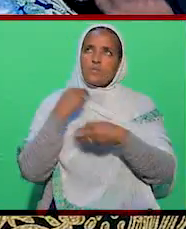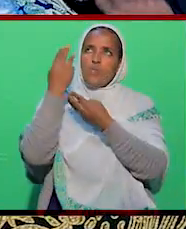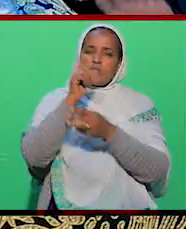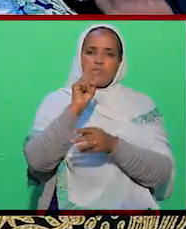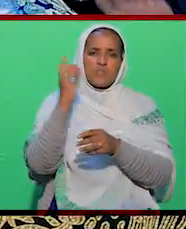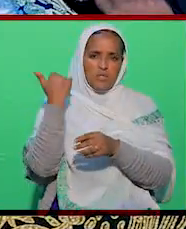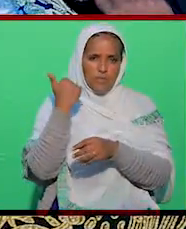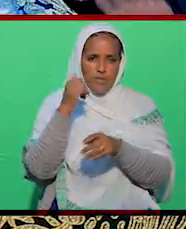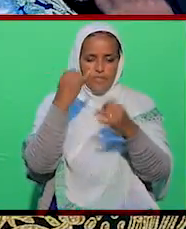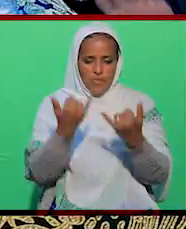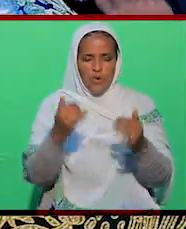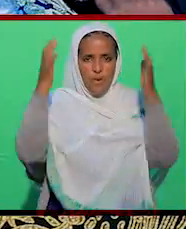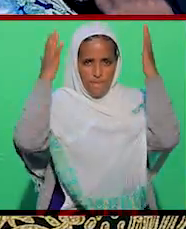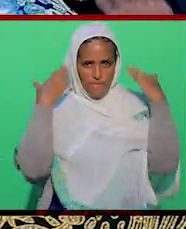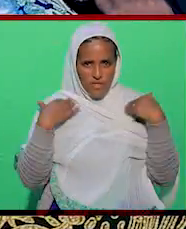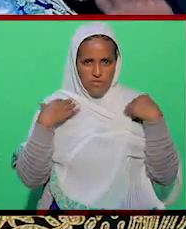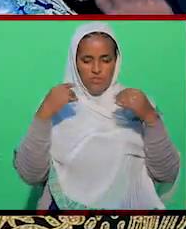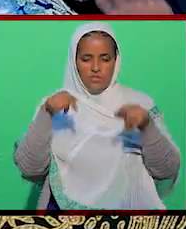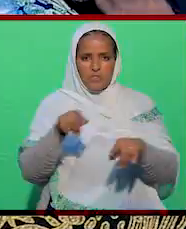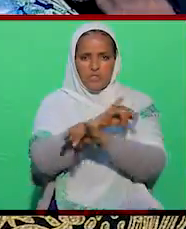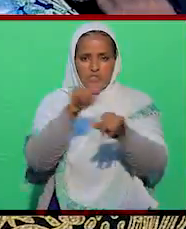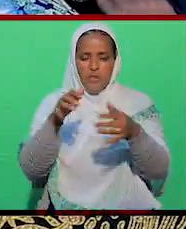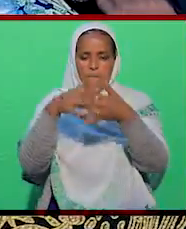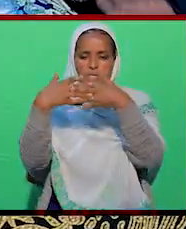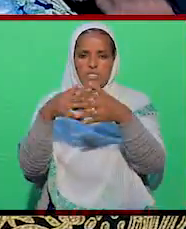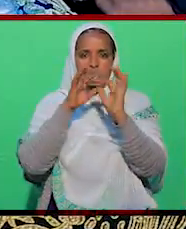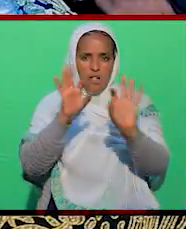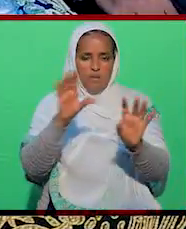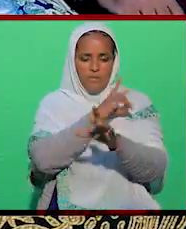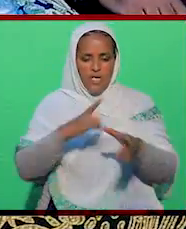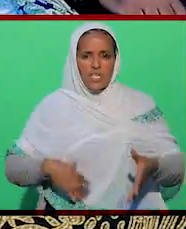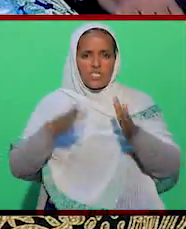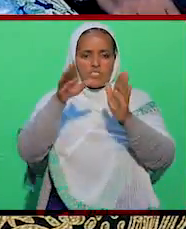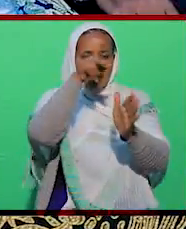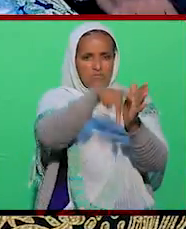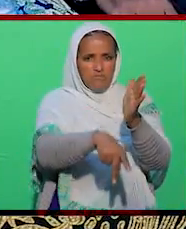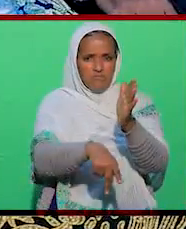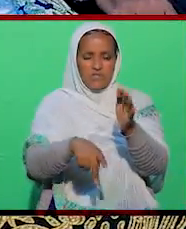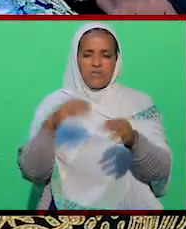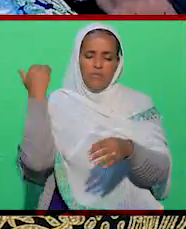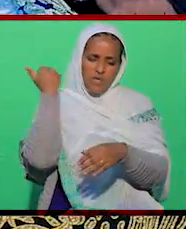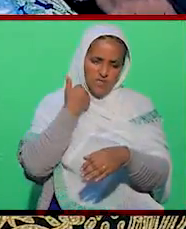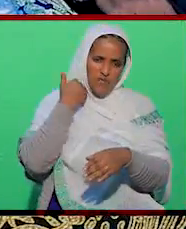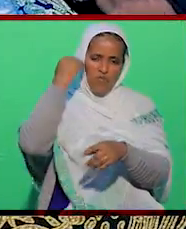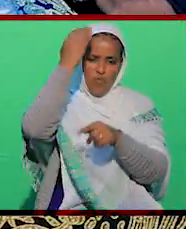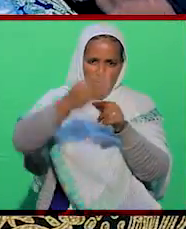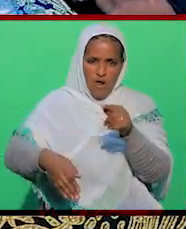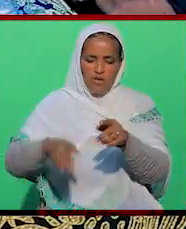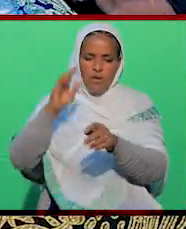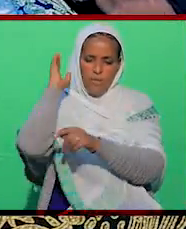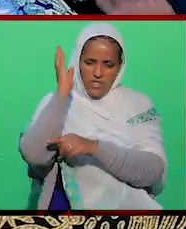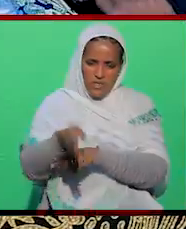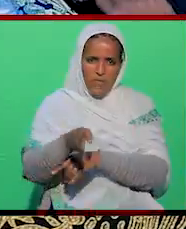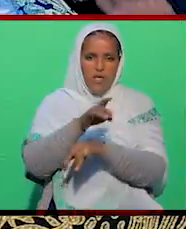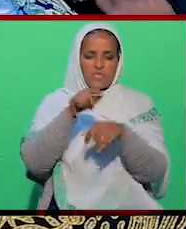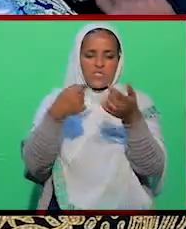በዘመነ ሰማይታት ምን አይነት ነበር መሰላችሁ? አሁን በግብጽ እንደዛሬ አውቶማቲክ መሳሪያ ስላልነበረ ክርስቲያኖቹ የሚገደሉት በሰይፍ በዚህ